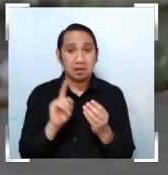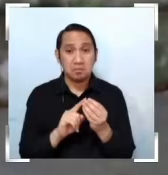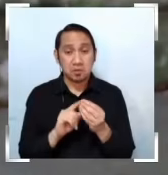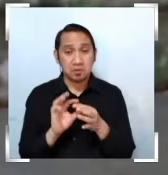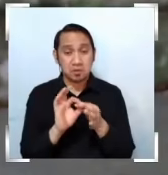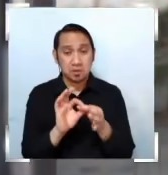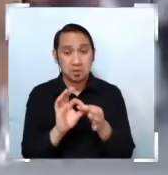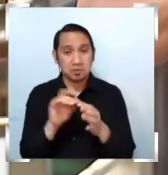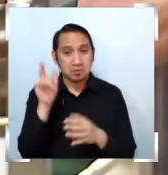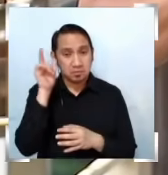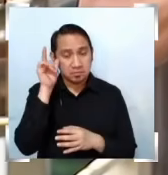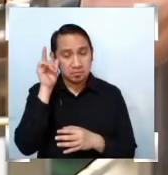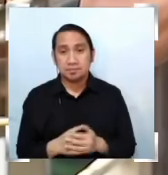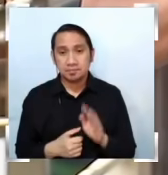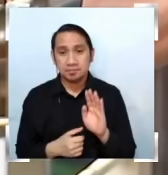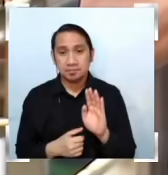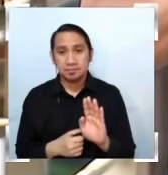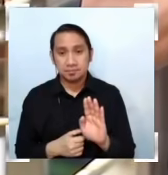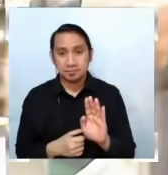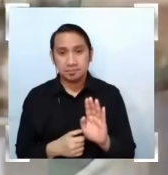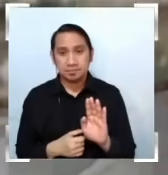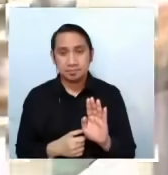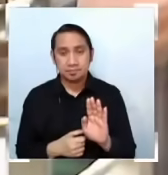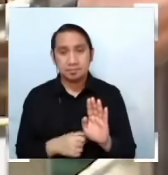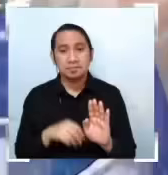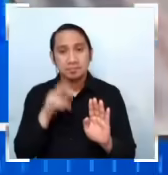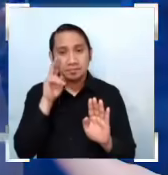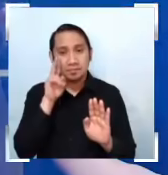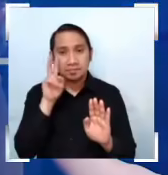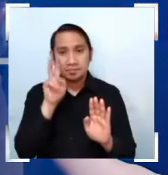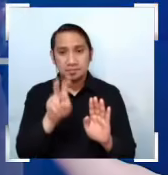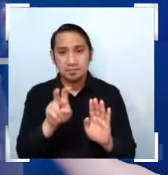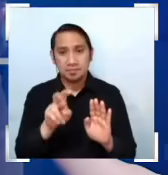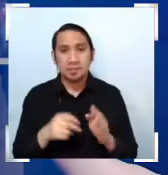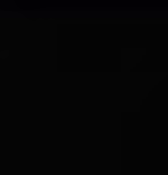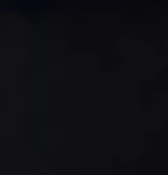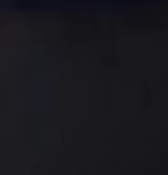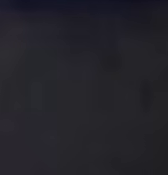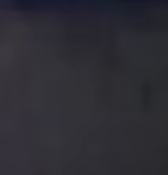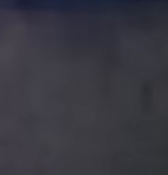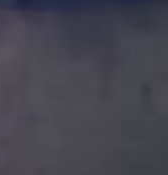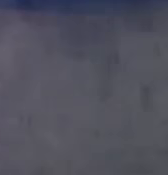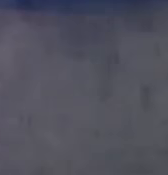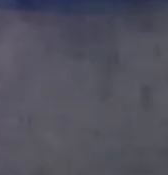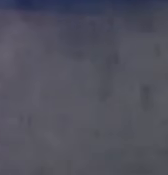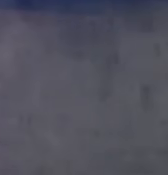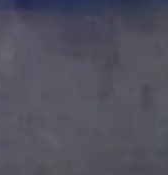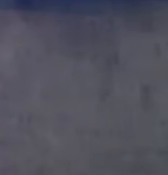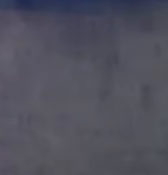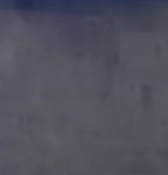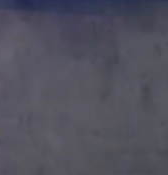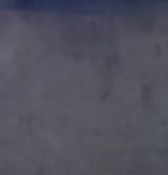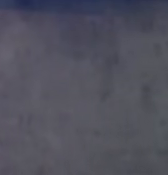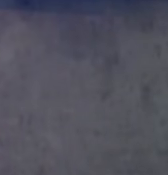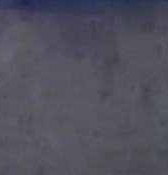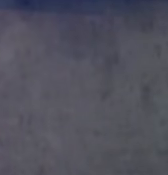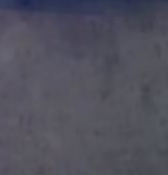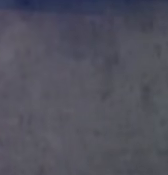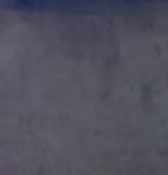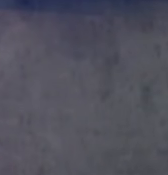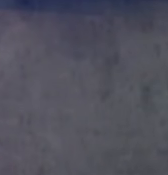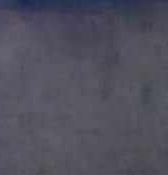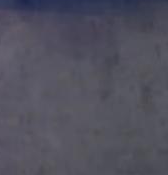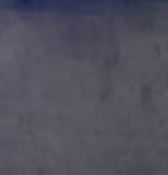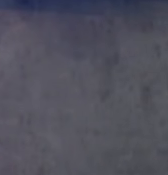Mav Gonzalez. Ako si Ivan Merina. Kami ang inyo. Saksi! Mga kapuso, saksihan ang